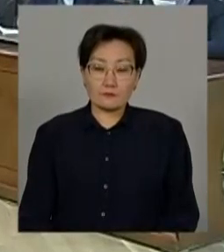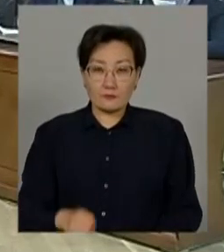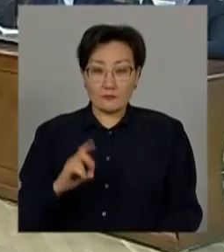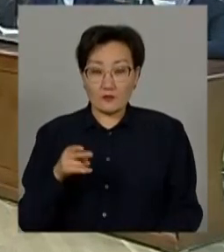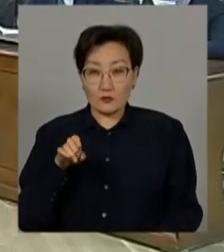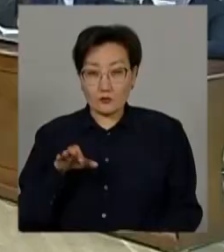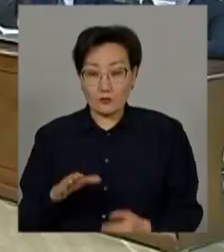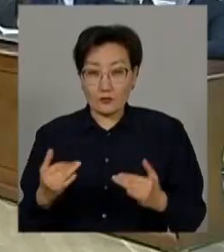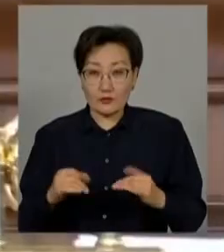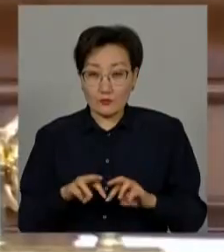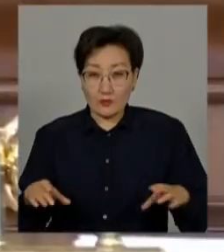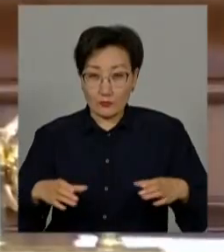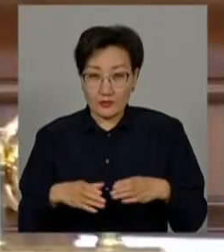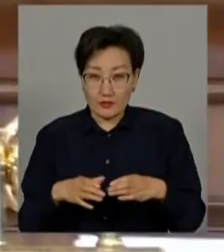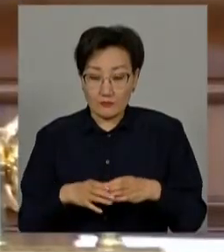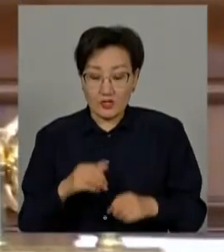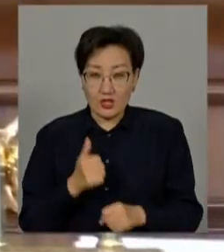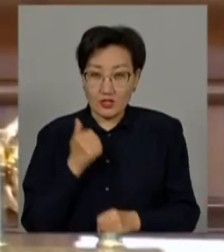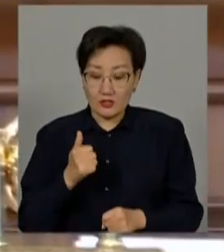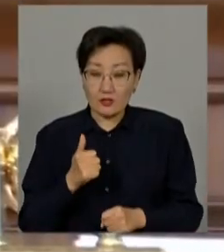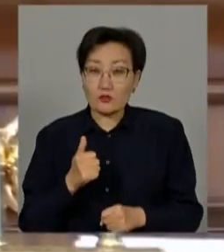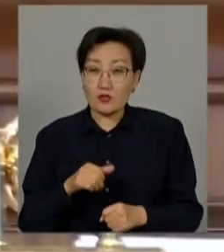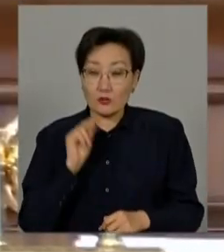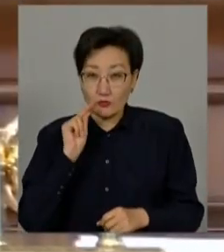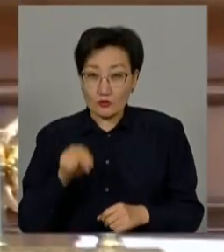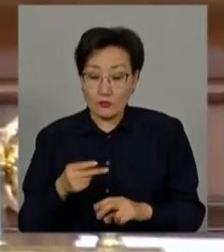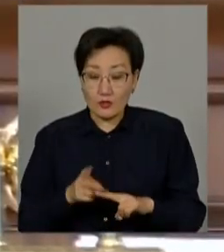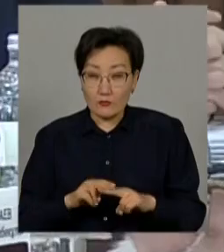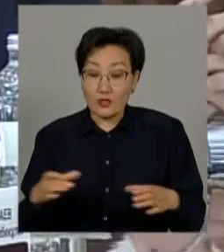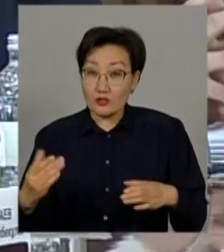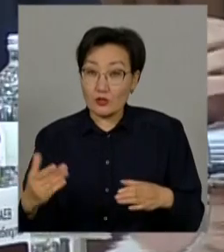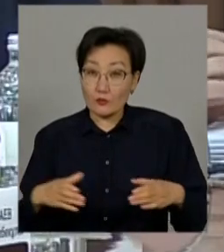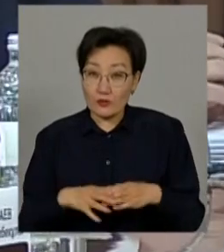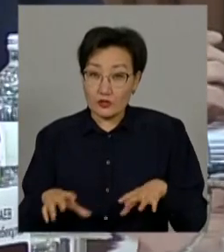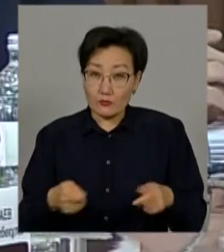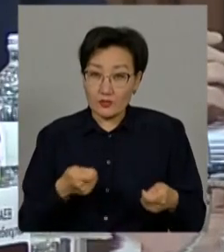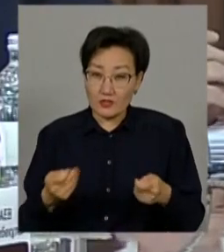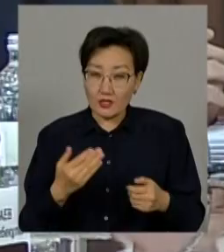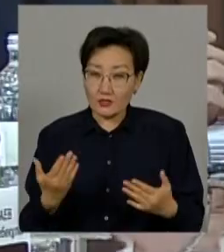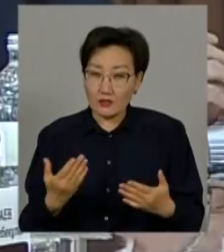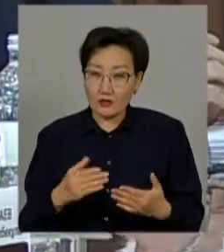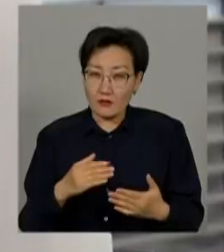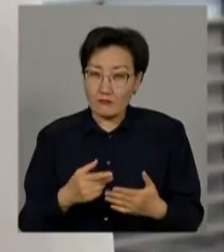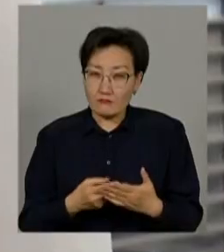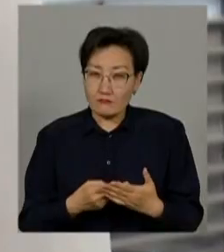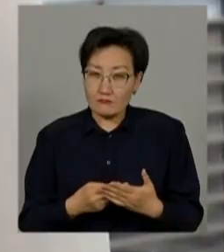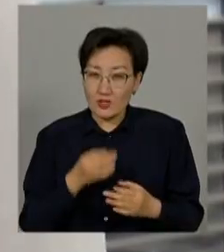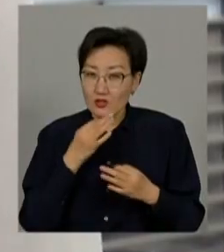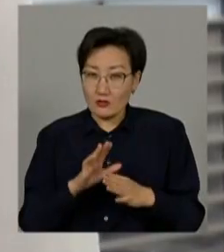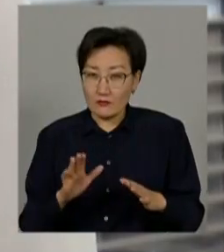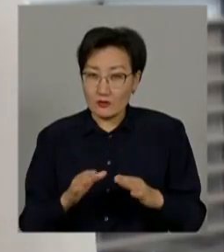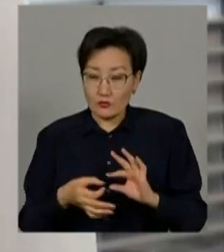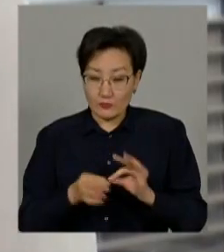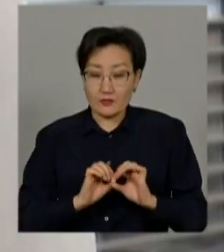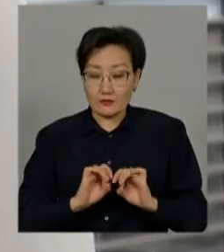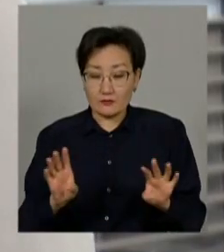Қасым-Жомарт Тоқаев бүгін үкімет мүшелерін қатаң сынға алды. Әлихан Смайловтың командасы президентке несімен жақпай қалды? Өмір